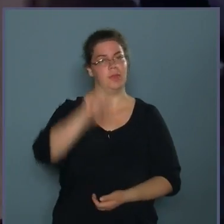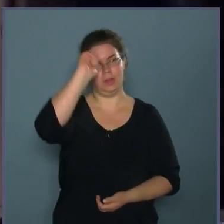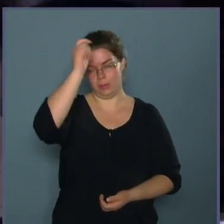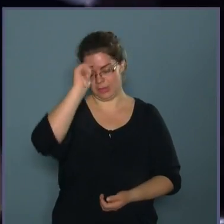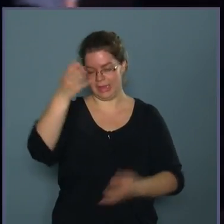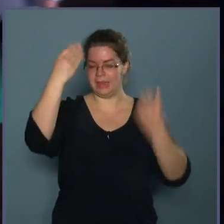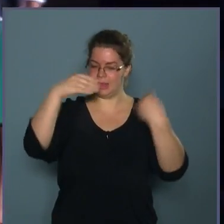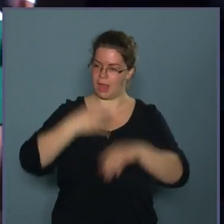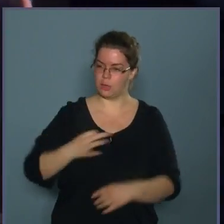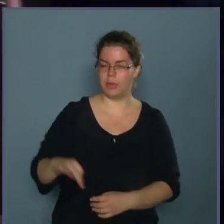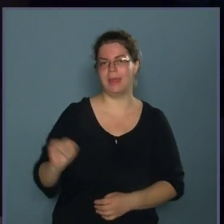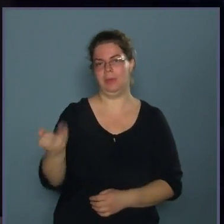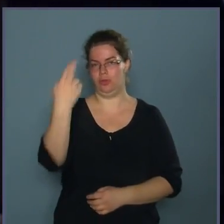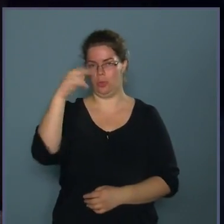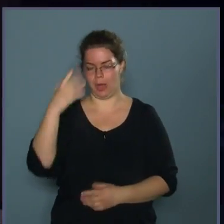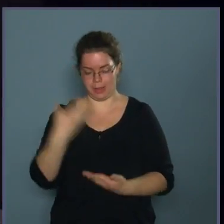Tisztelt Hölgyeim és Uraim!